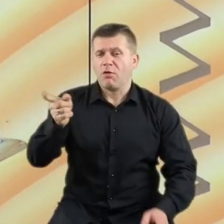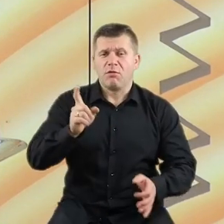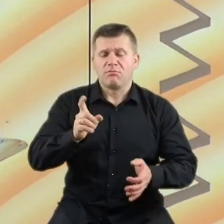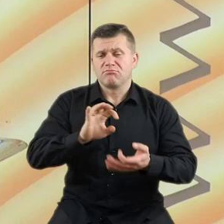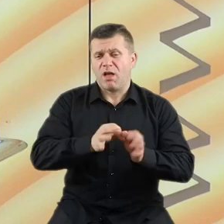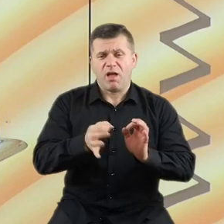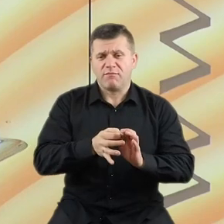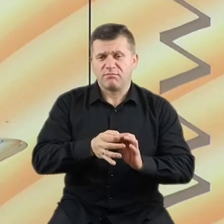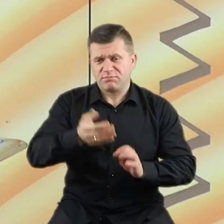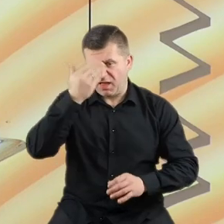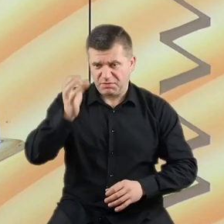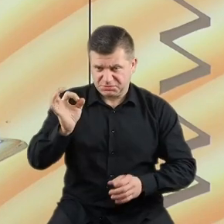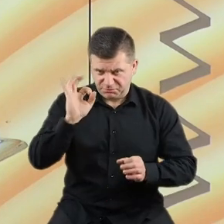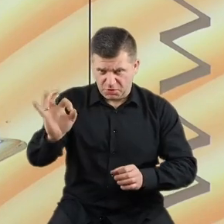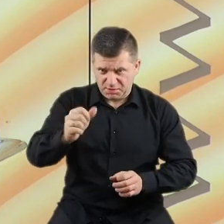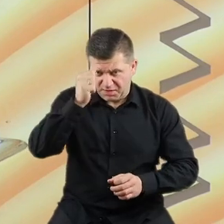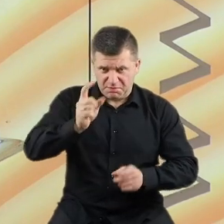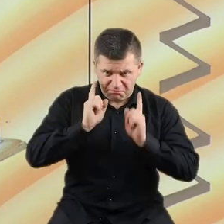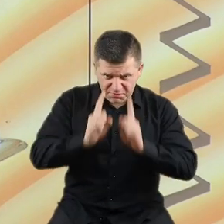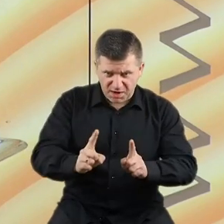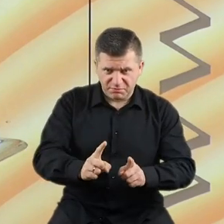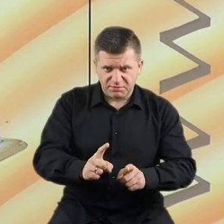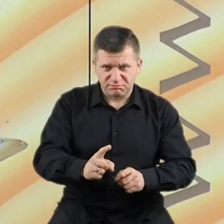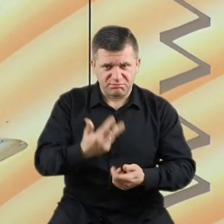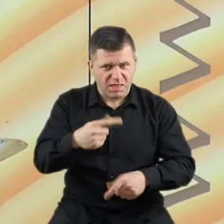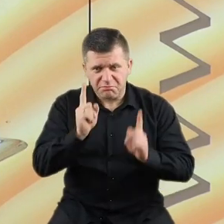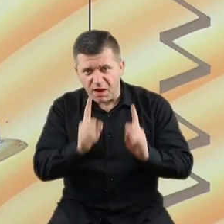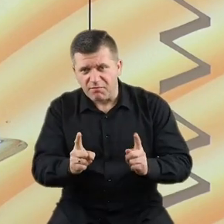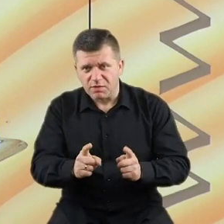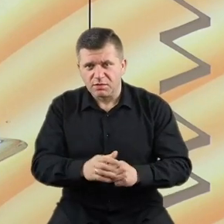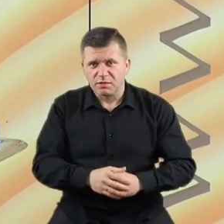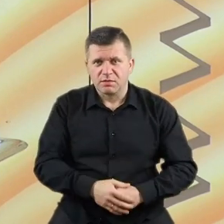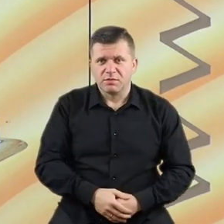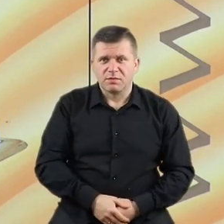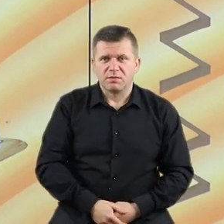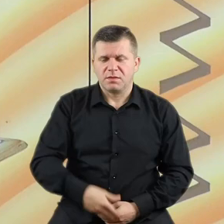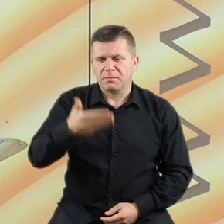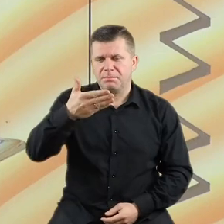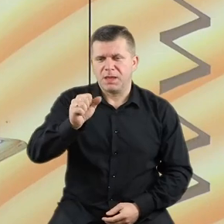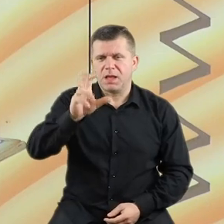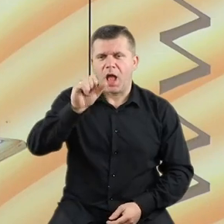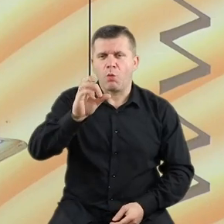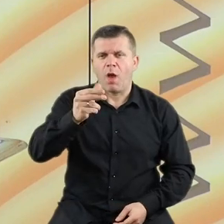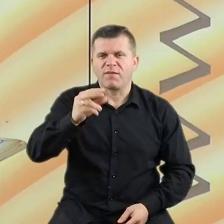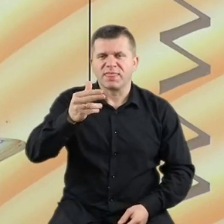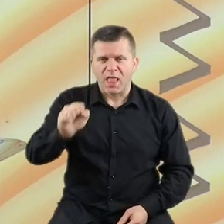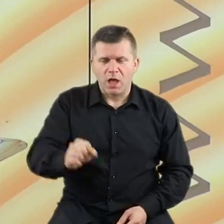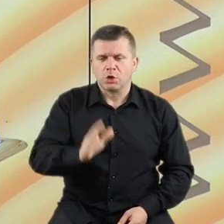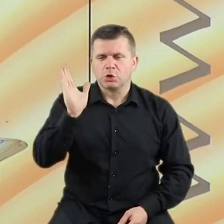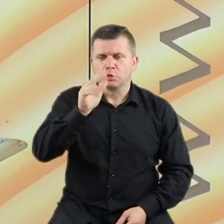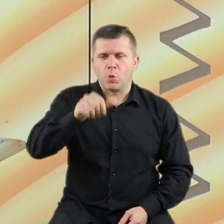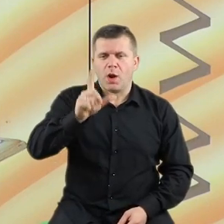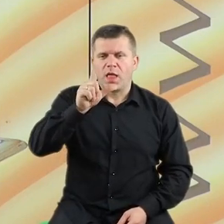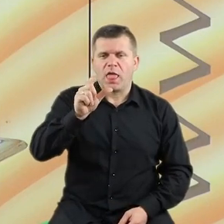nawet nie wie, czy to jest jej prawdziwe nazwisko, czy to nie jest jej prawdziwe nazwisko. Ona się nazywa Dina Michajłowna Szulkiewicz. Michajłowna to jest na